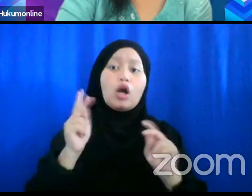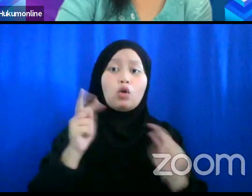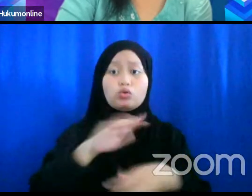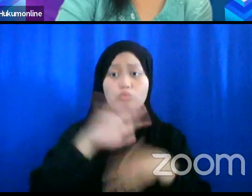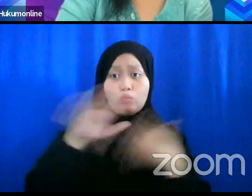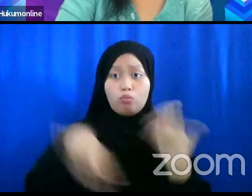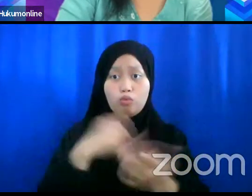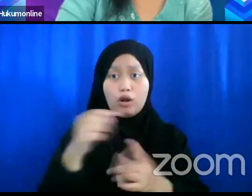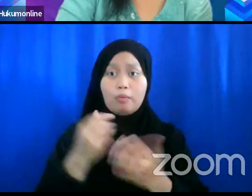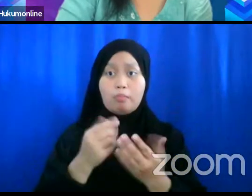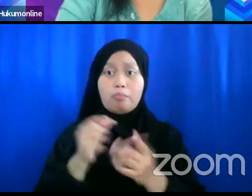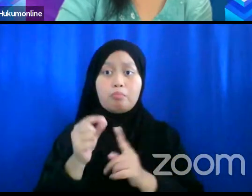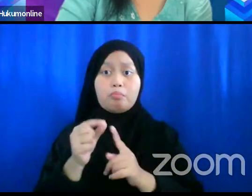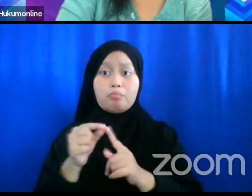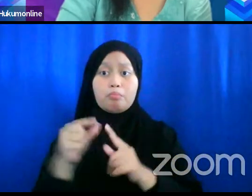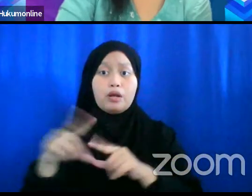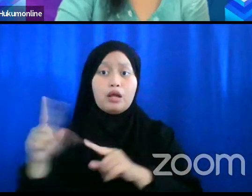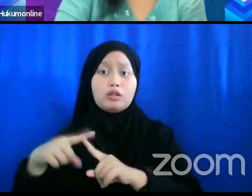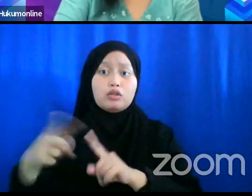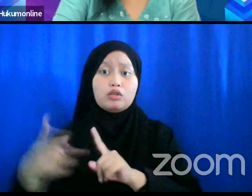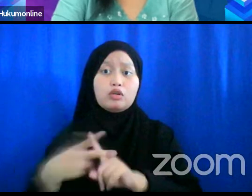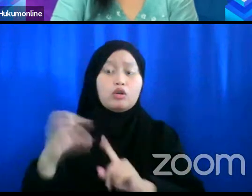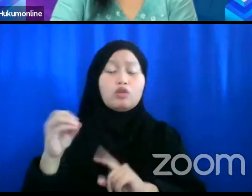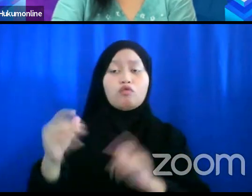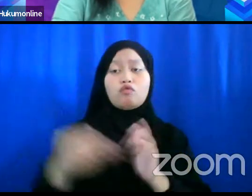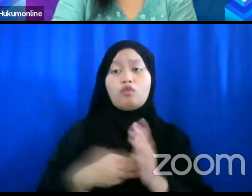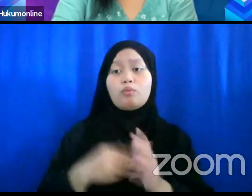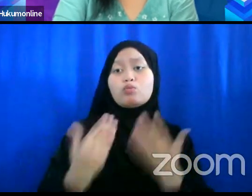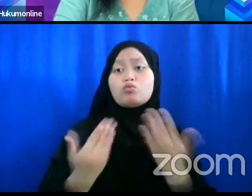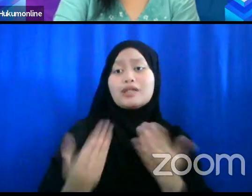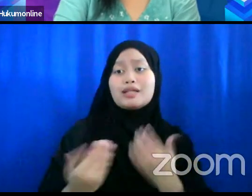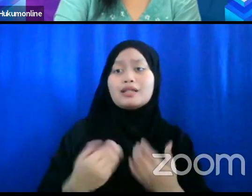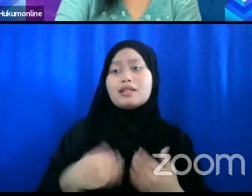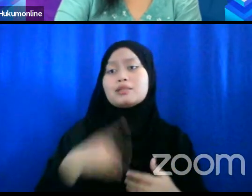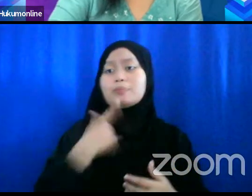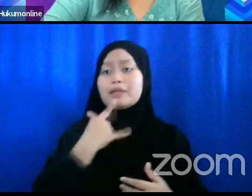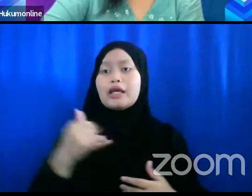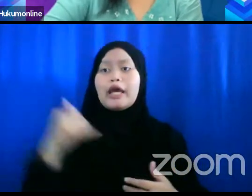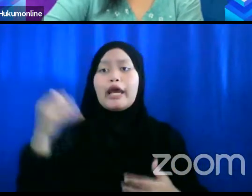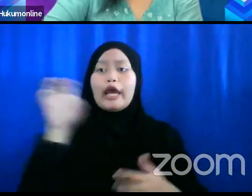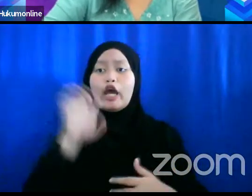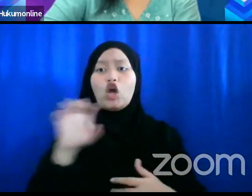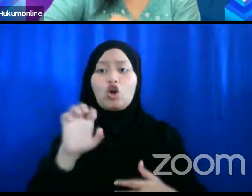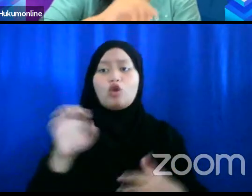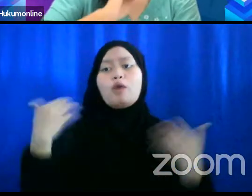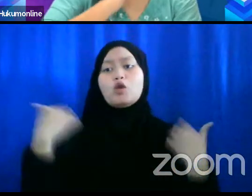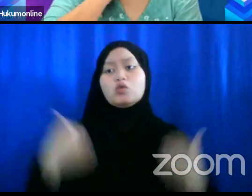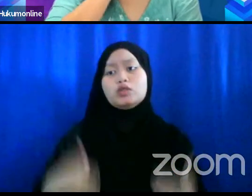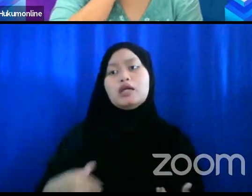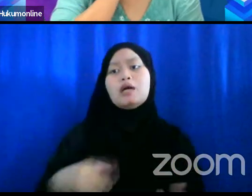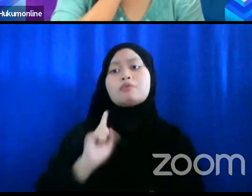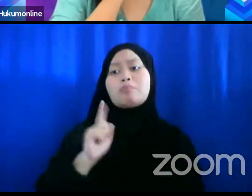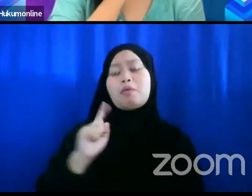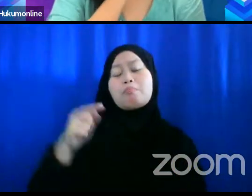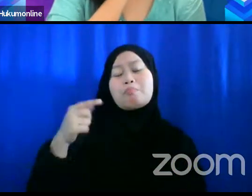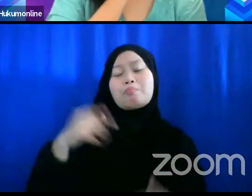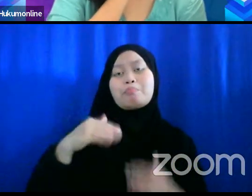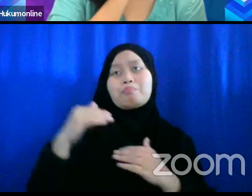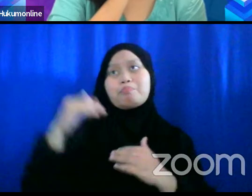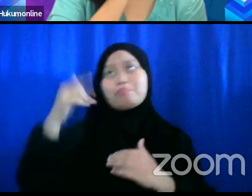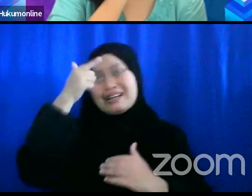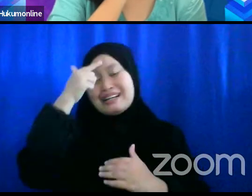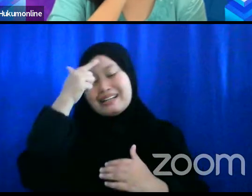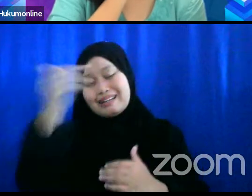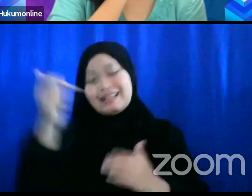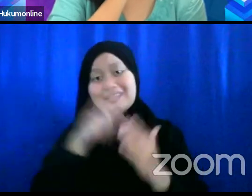karena ada yuk meneror tokek literasi yang terdata Jin sampai lepas m jadi dan hasil survei Abdi tadi 14 persen di